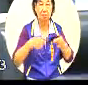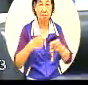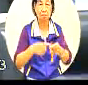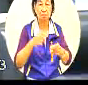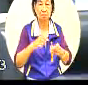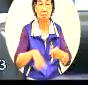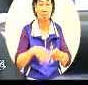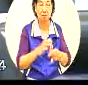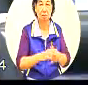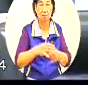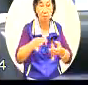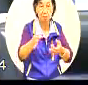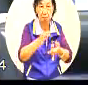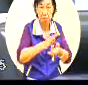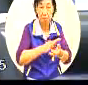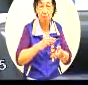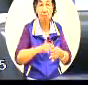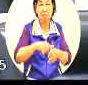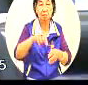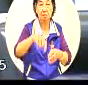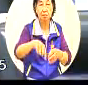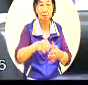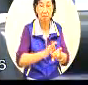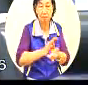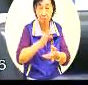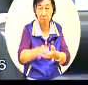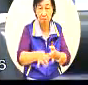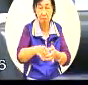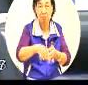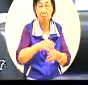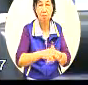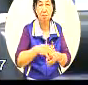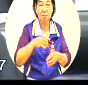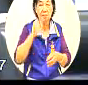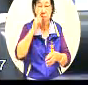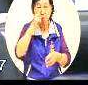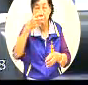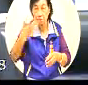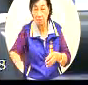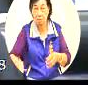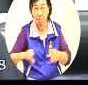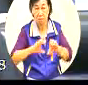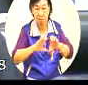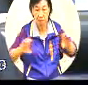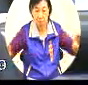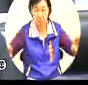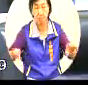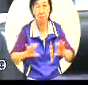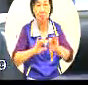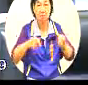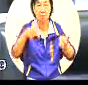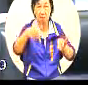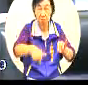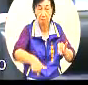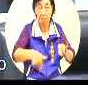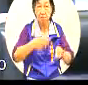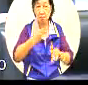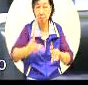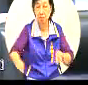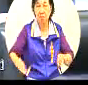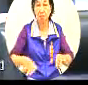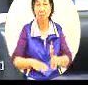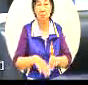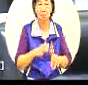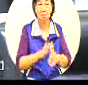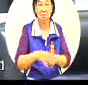污水下水道使用费。啊，若无去接管诶，环保局因讲吼，依照中央的法